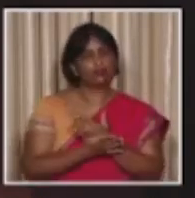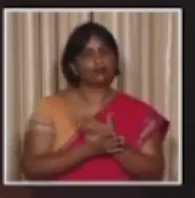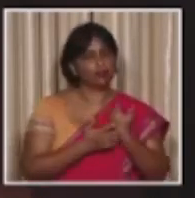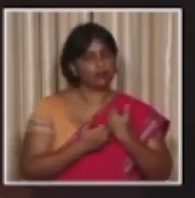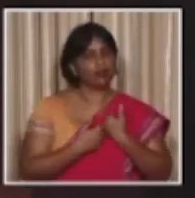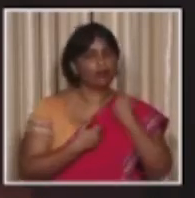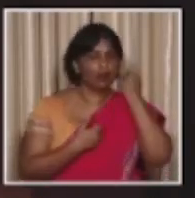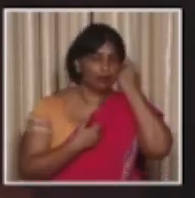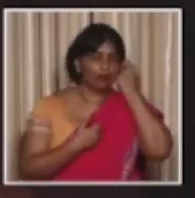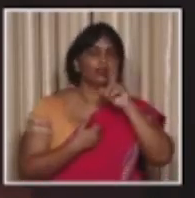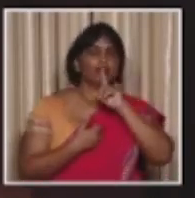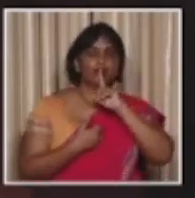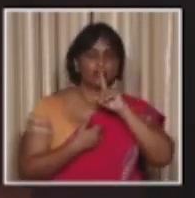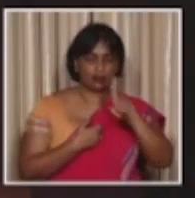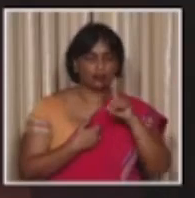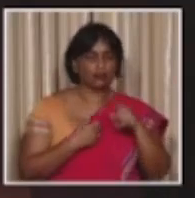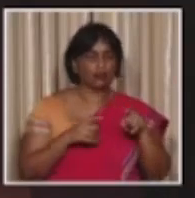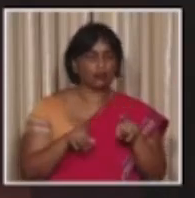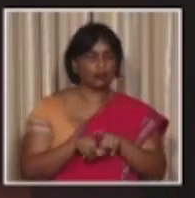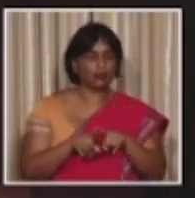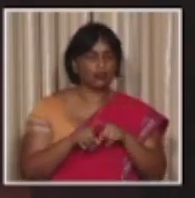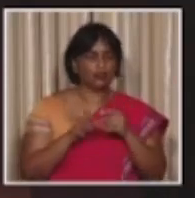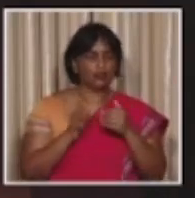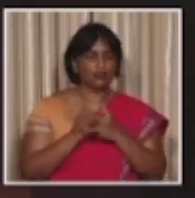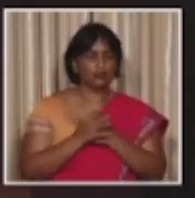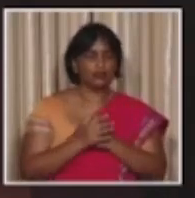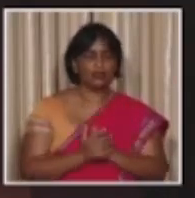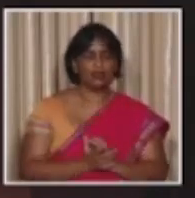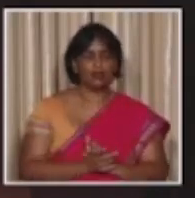අපි යෝජනා කරන්නට ඕන මේ රටවල් දෙකට